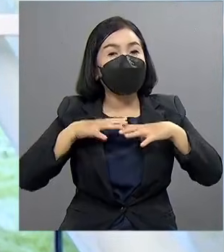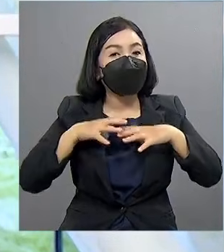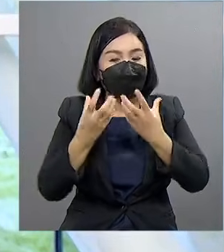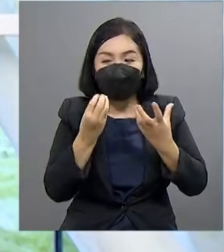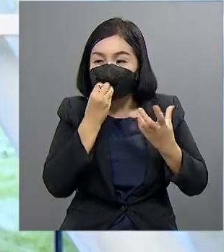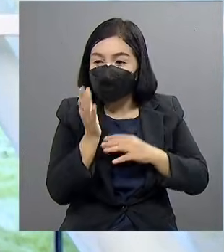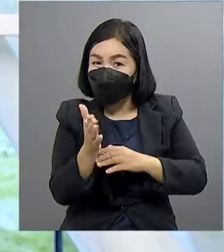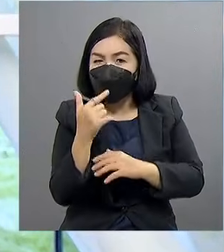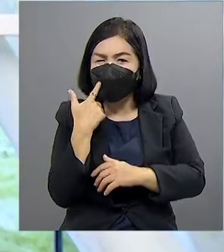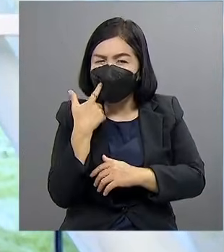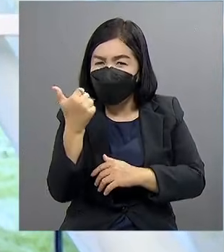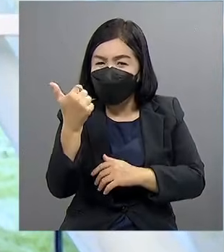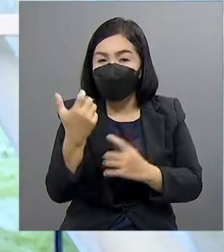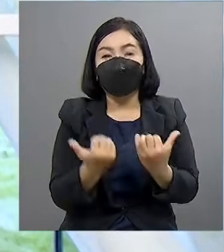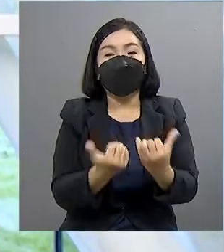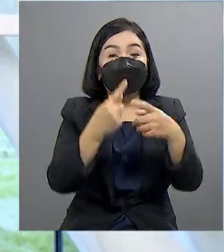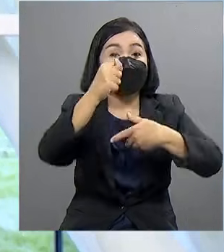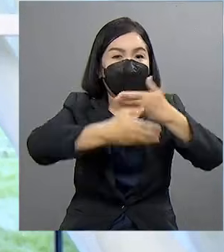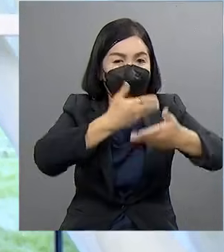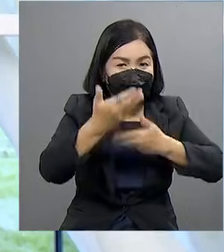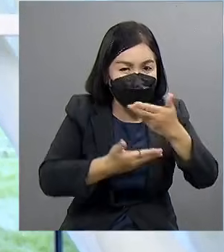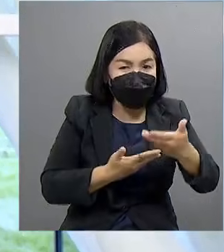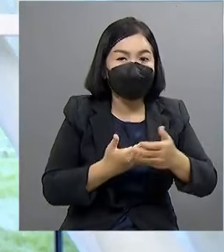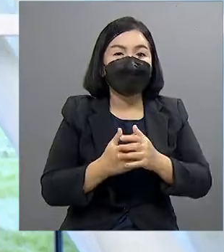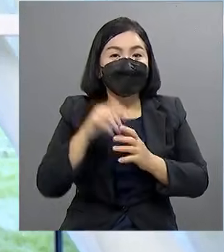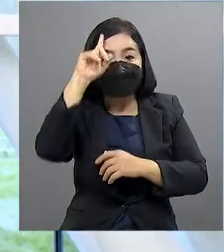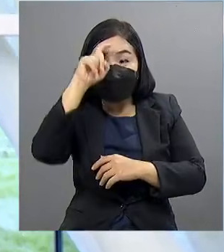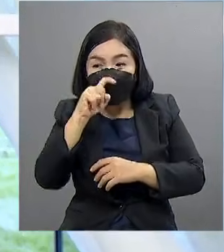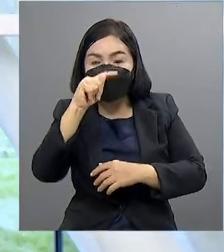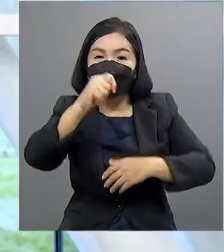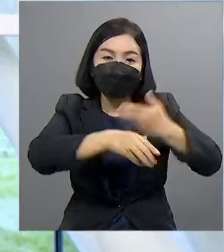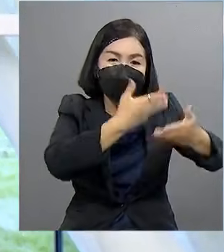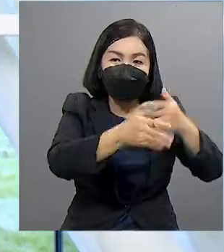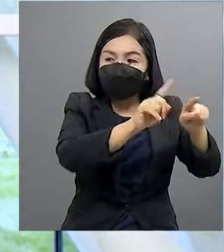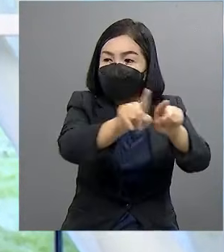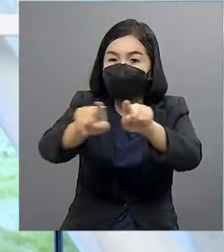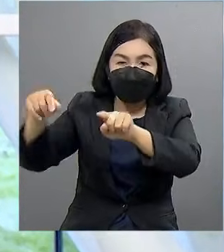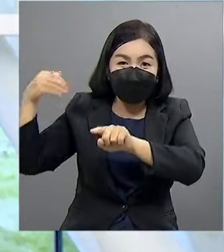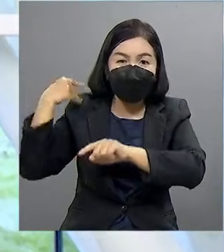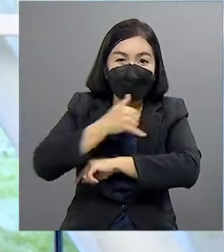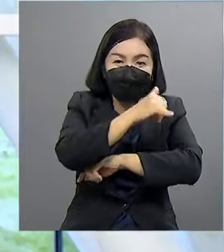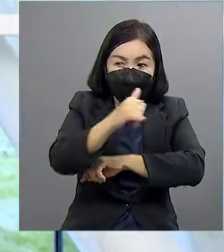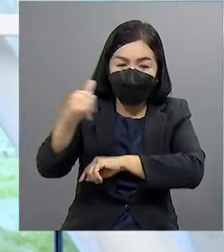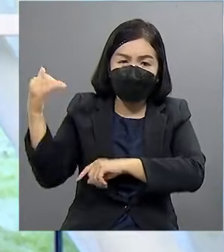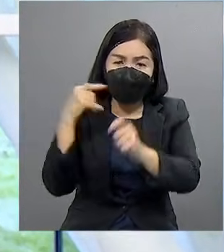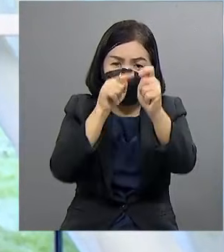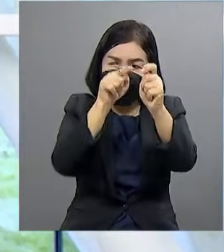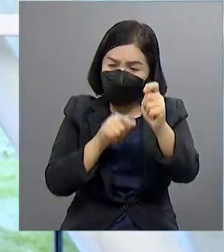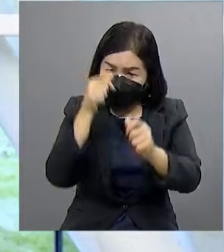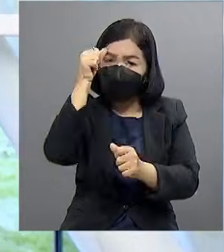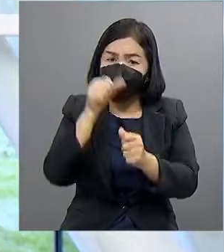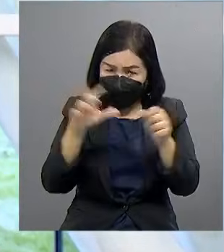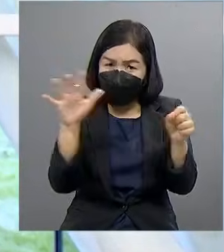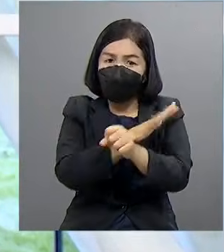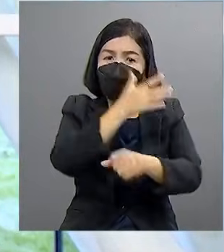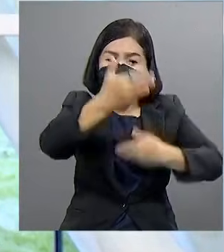ตลาดพวกตลาดนัดวันหยุดสุดสัปดาห์เนี่ยเขามีหลายที่น่าจะมีกันแทบทุกอำเภอเลยนะถ้าผมจะไม่ผิดที่สิงห์บุรีเนี่ยนะฮะมีตลาด